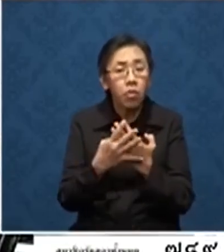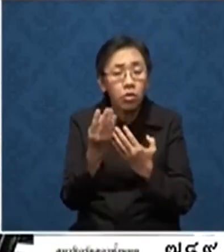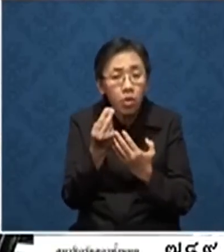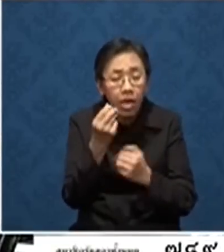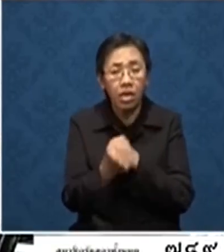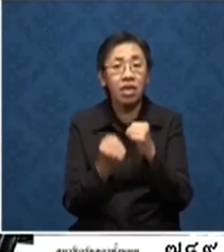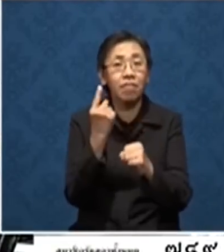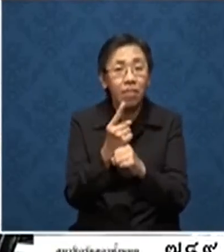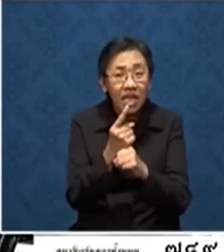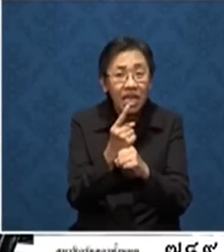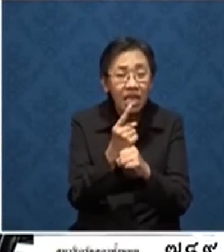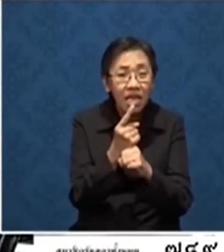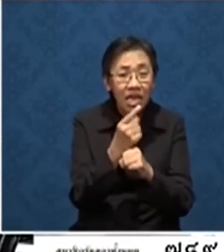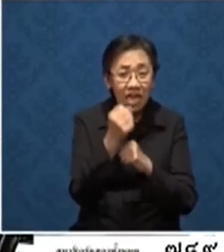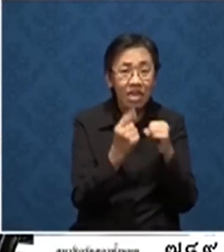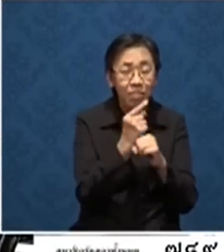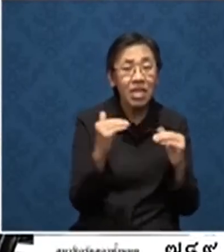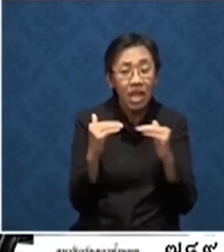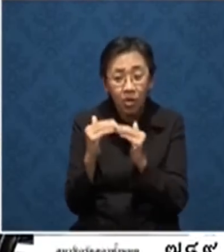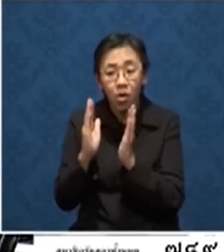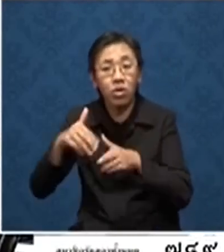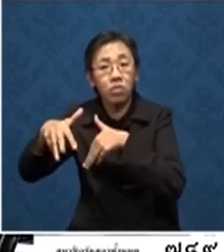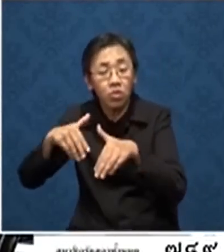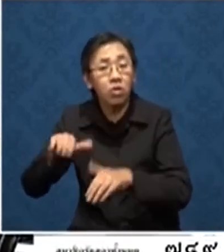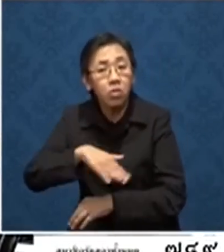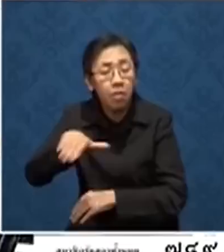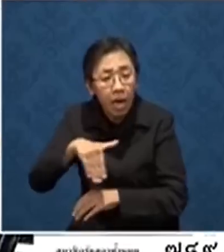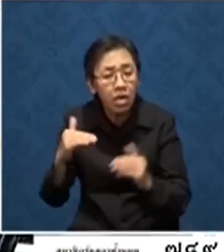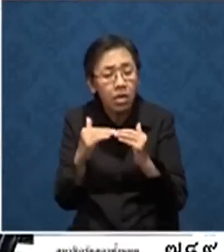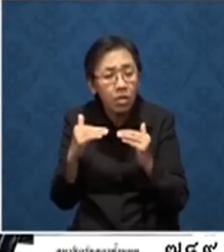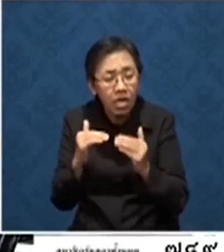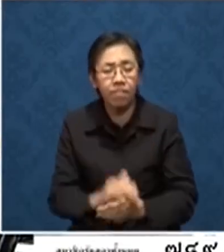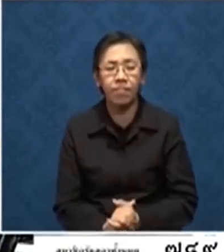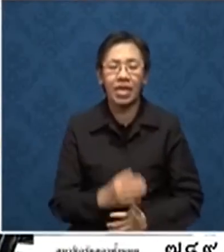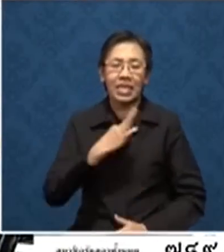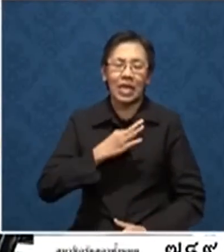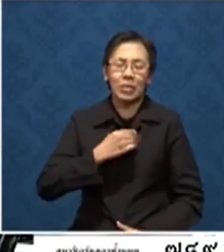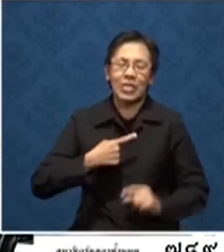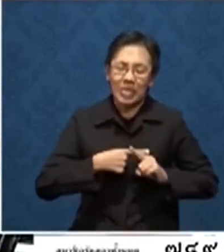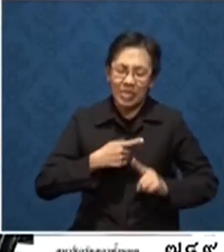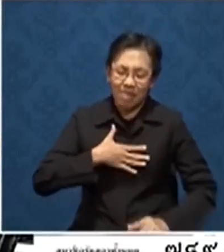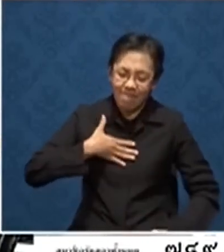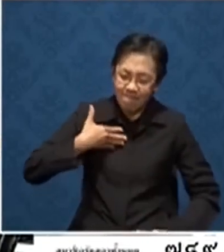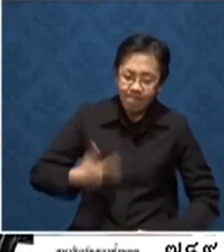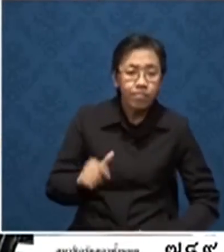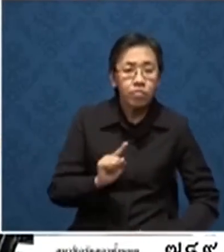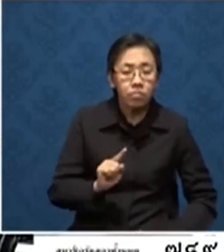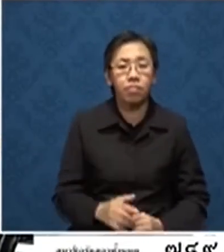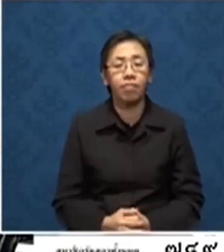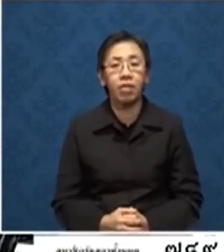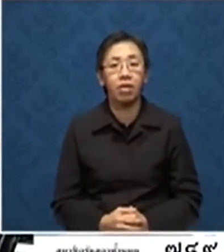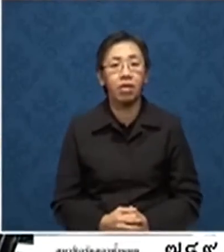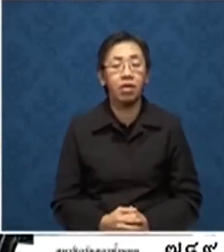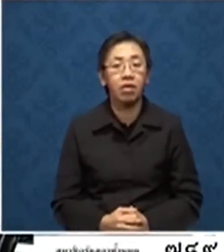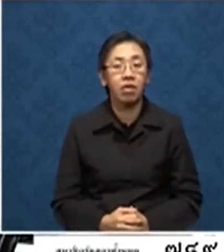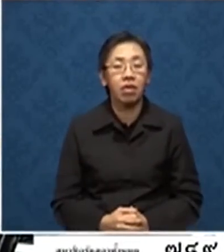เท่ากับความผิดของบุคคลทั่วไปแต่ที่น่าเจ็บปวดมากกว่านั้นครับหมิ่น